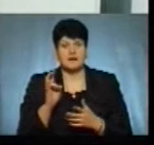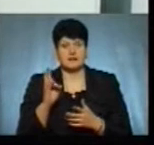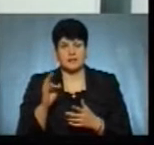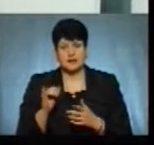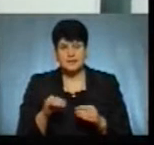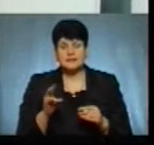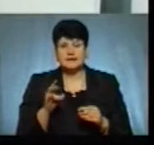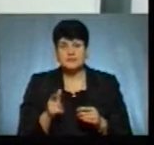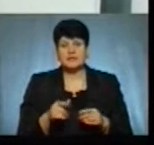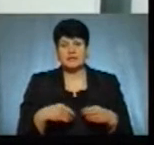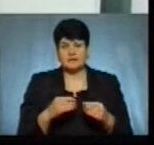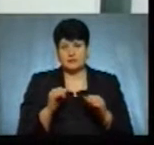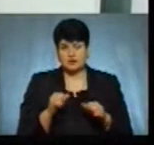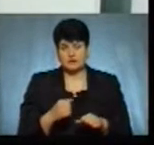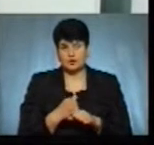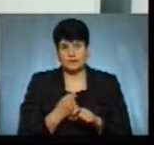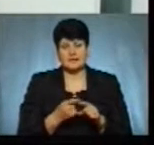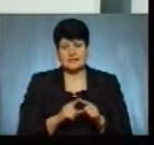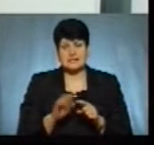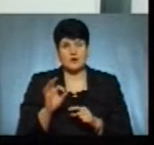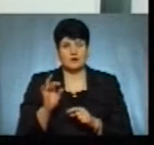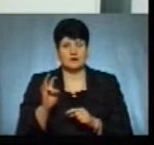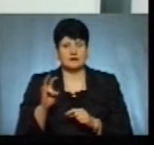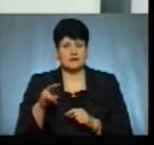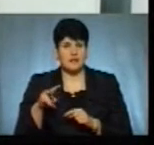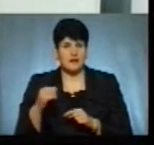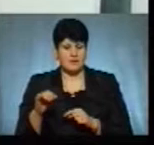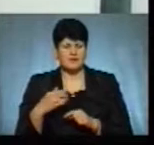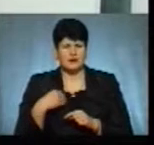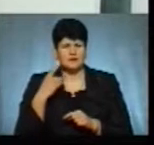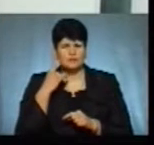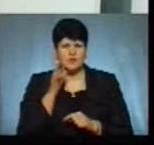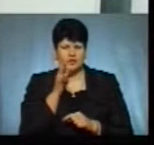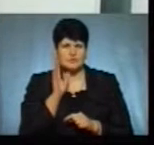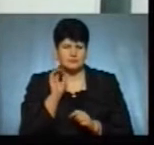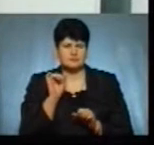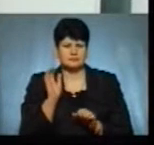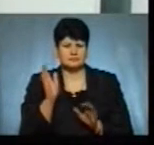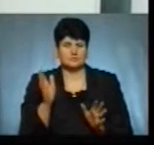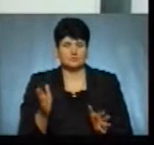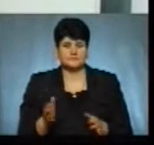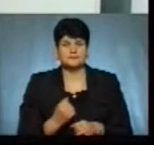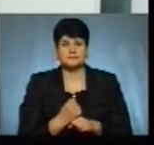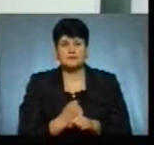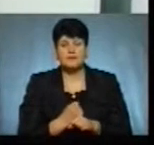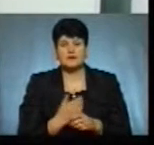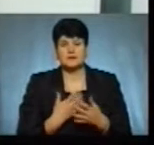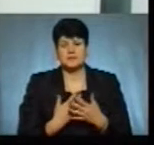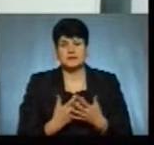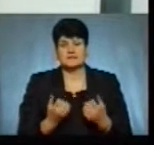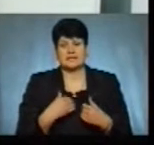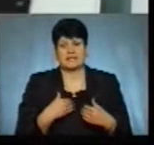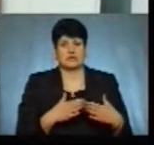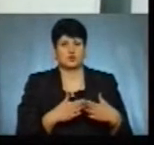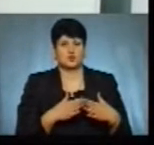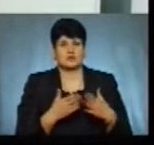цього робити онлайн. Хоча я думаю, з часом і така функція абсолютно є можливою. Тому що, наприклад, якщо взяти наших